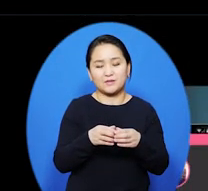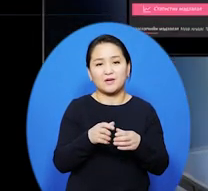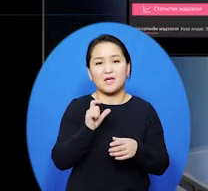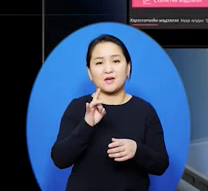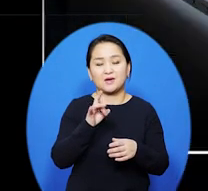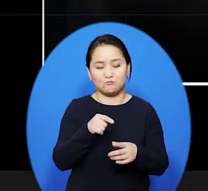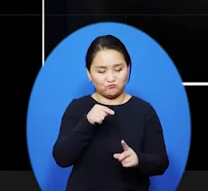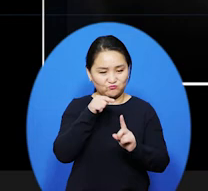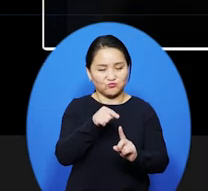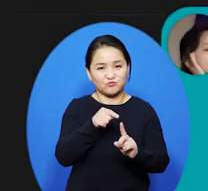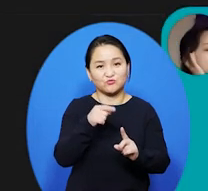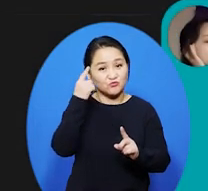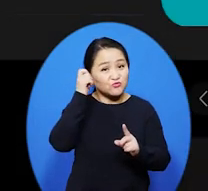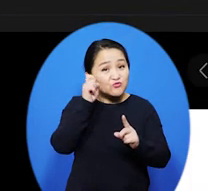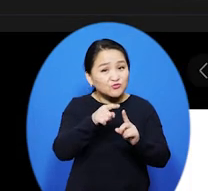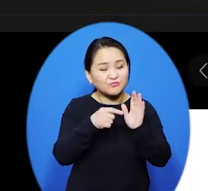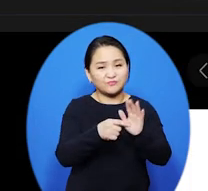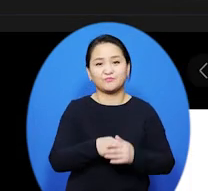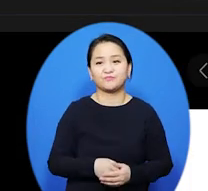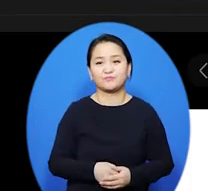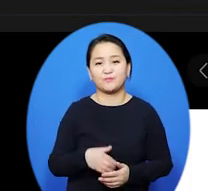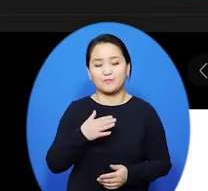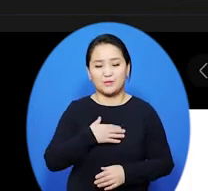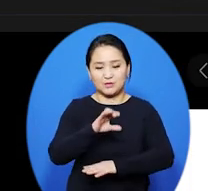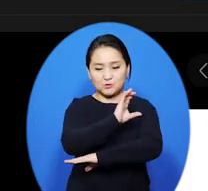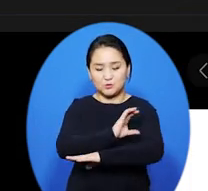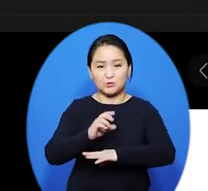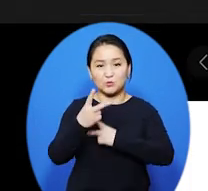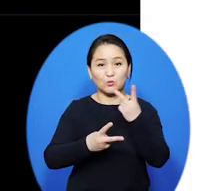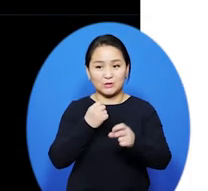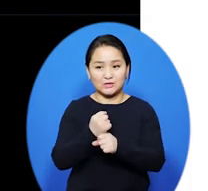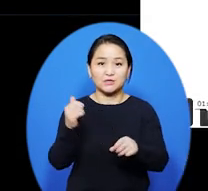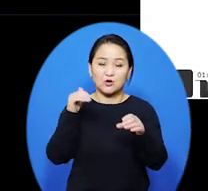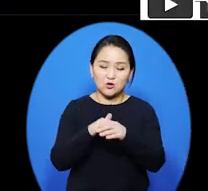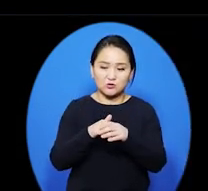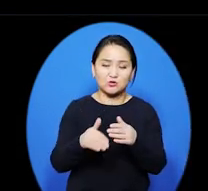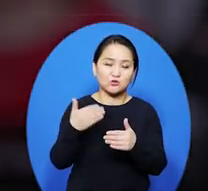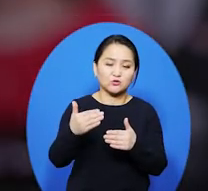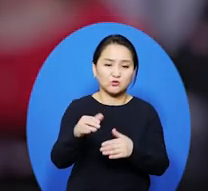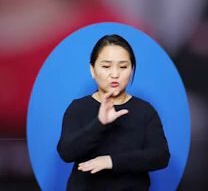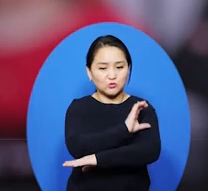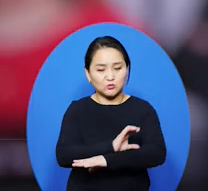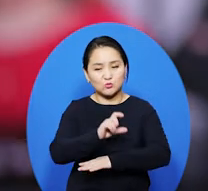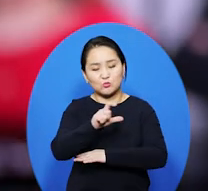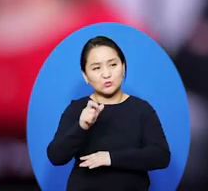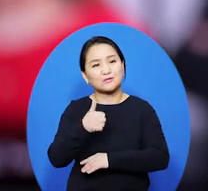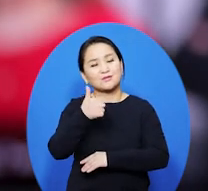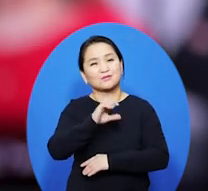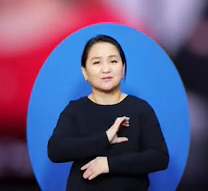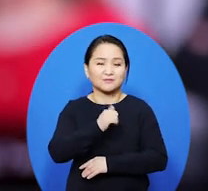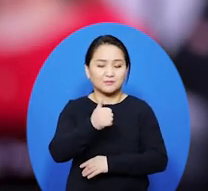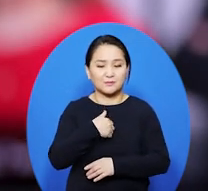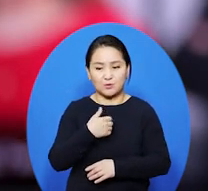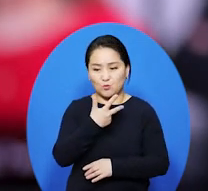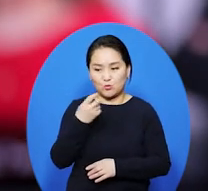багийн гишүүдийн эрхэм зорилго билээ. Манайд бол сургалтын үйл ажиллагаа явааснаас хойш суралцагчид бол аюу өндөр сэтгэлтэй